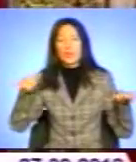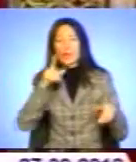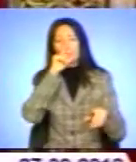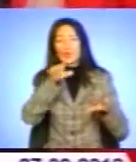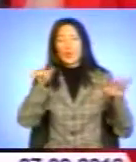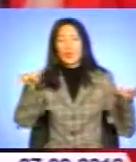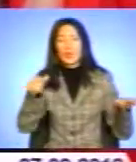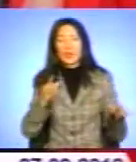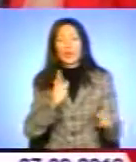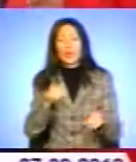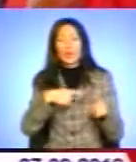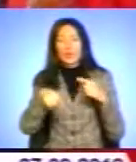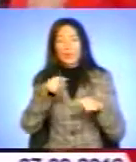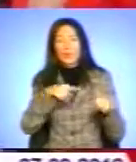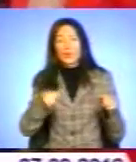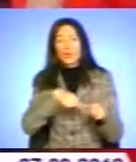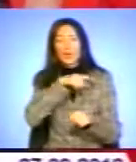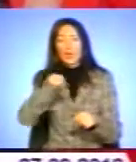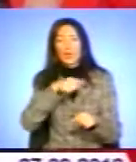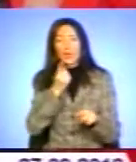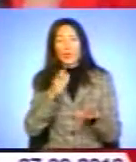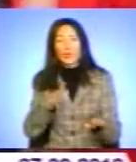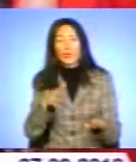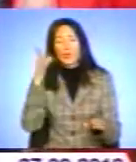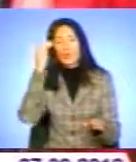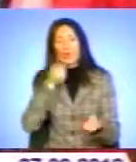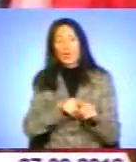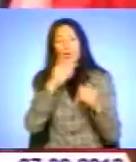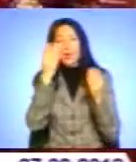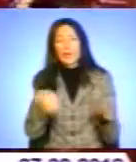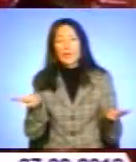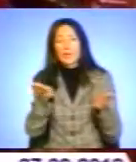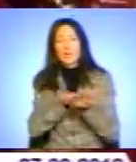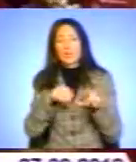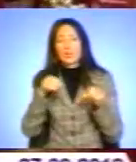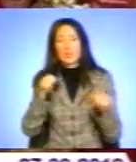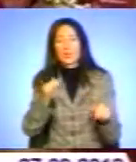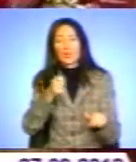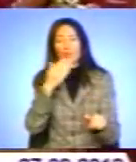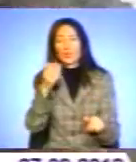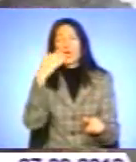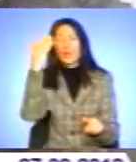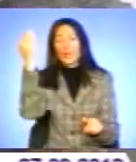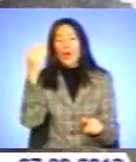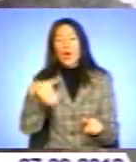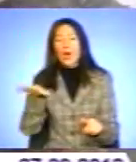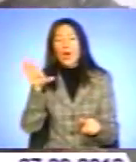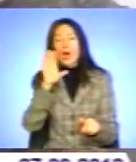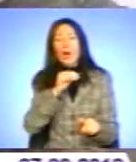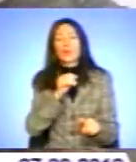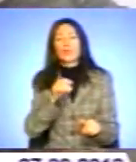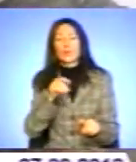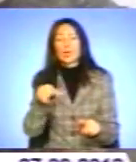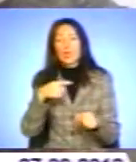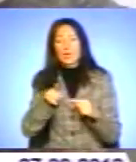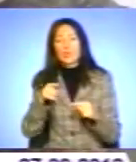кружляють на одному місці. І ще вважається також цього дня закривається земля. Ключі від неї у Бога, а всегаддя поспішає